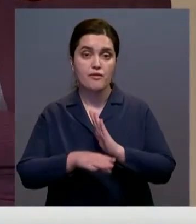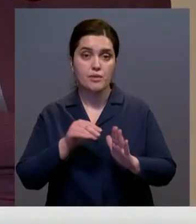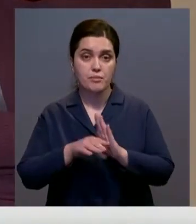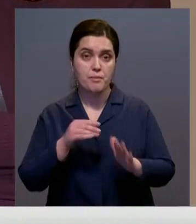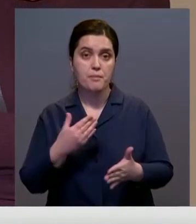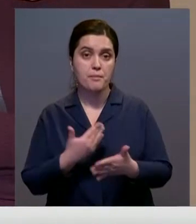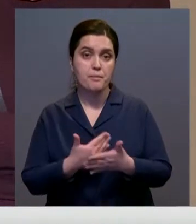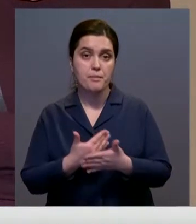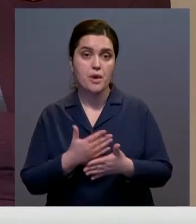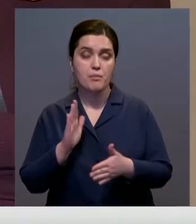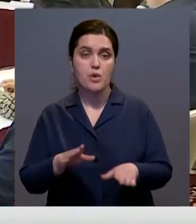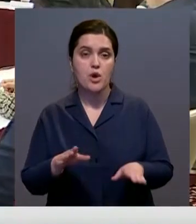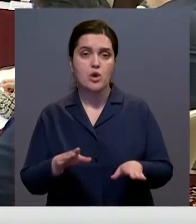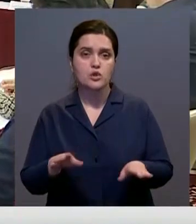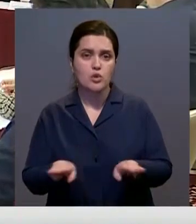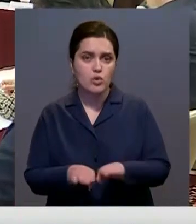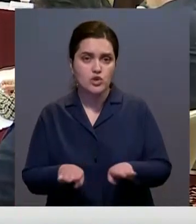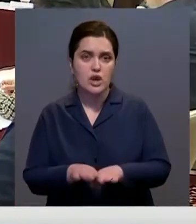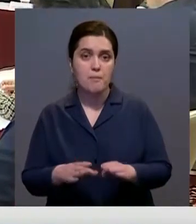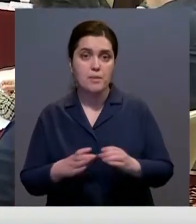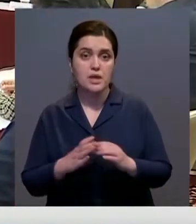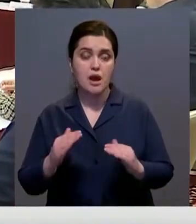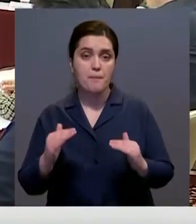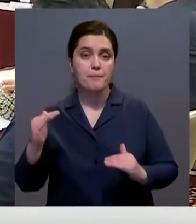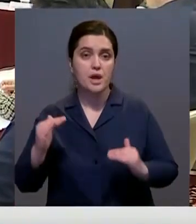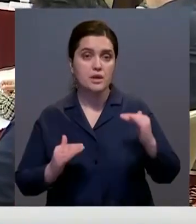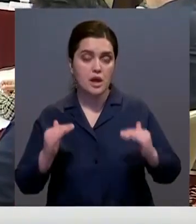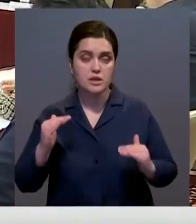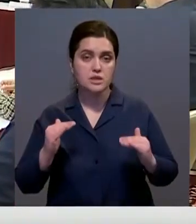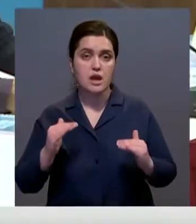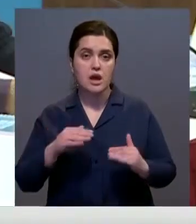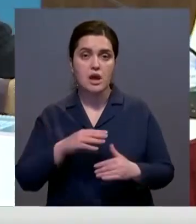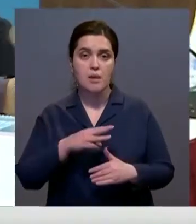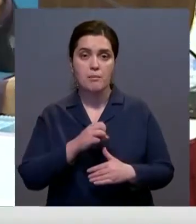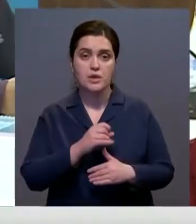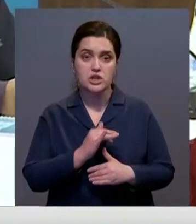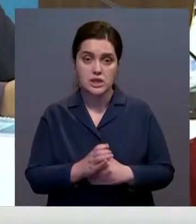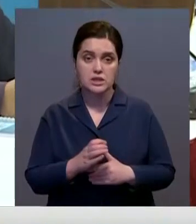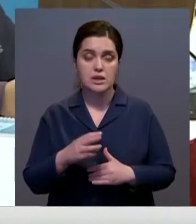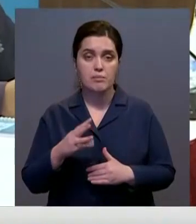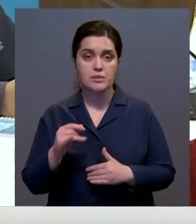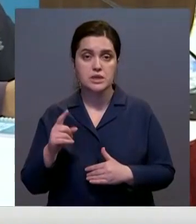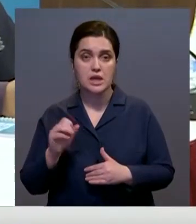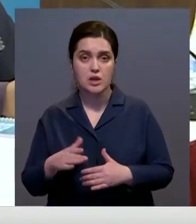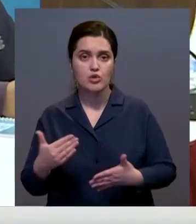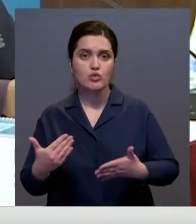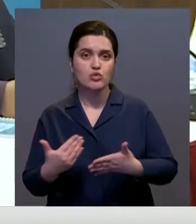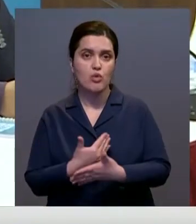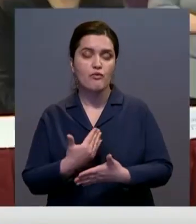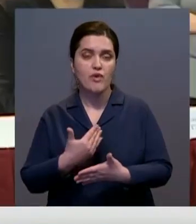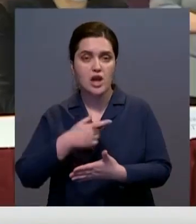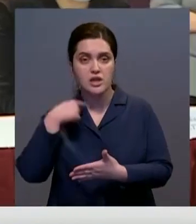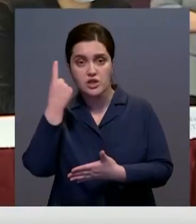выборов, предполагают эксперты, станет схожий партийный баланс как в мажилисе, так и маслихатах, а также появление новых ярких личностей